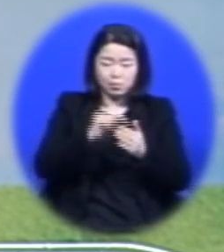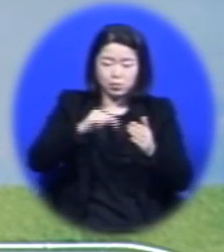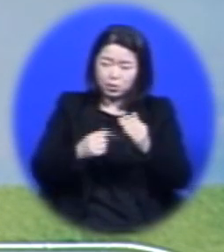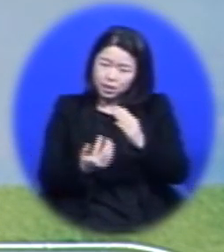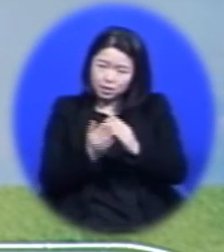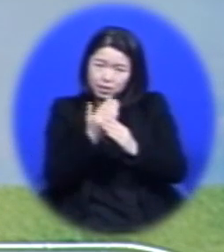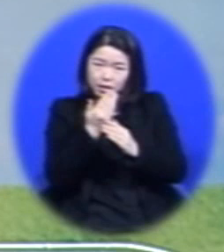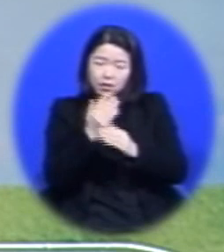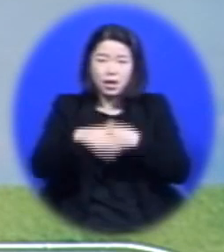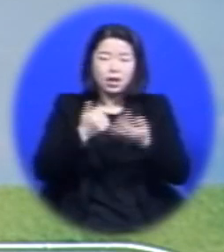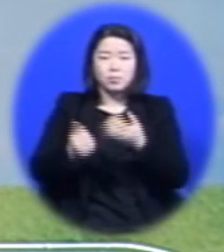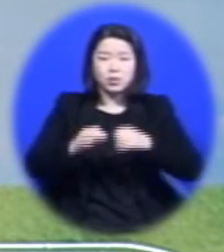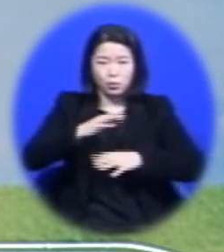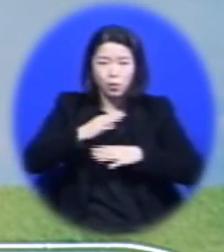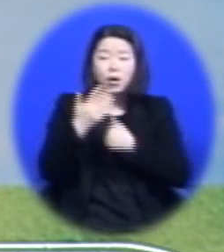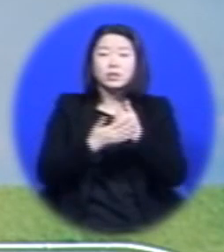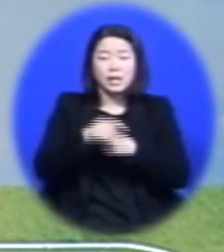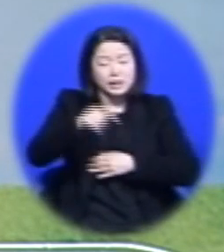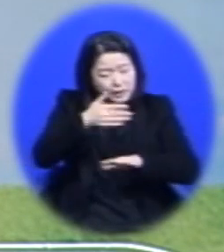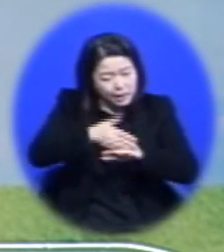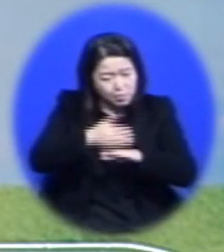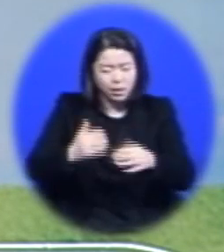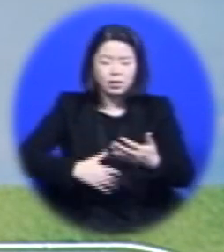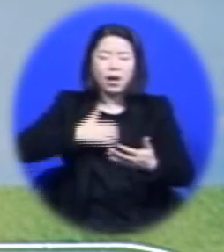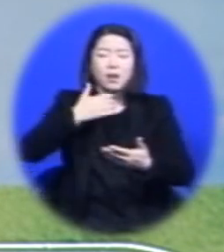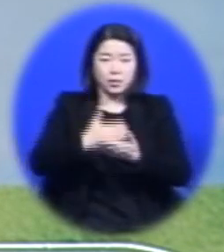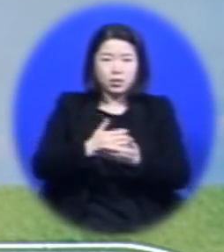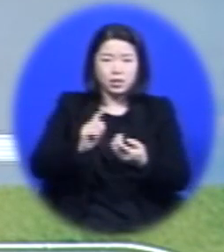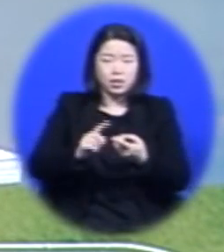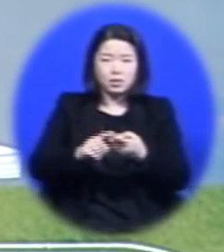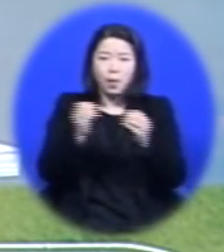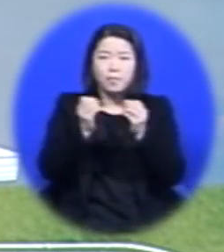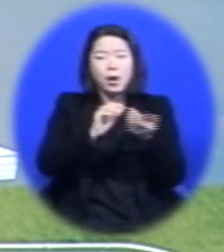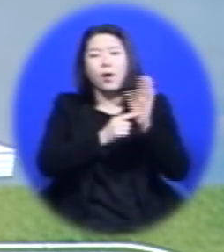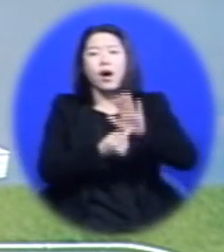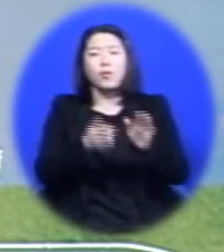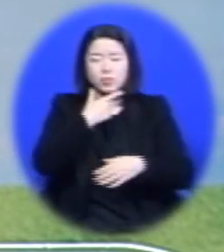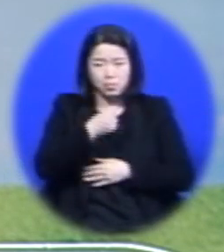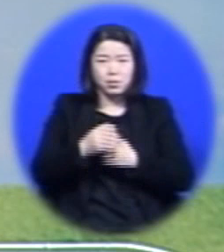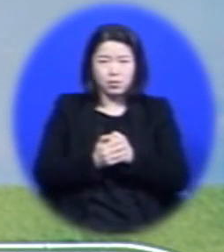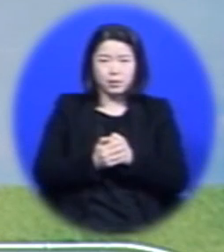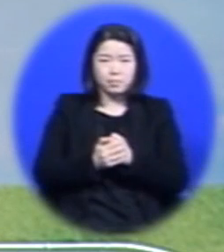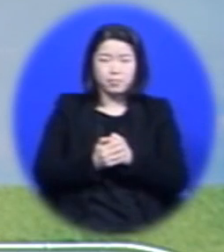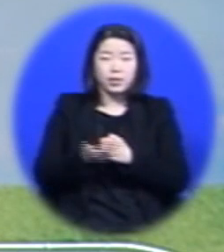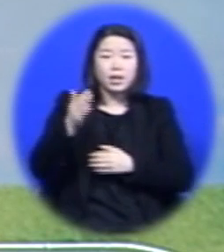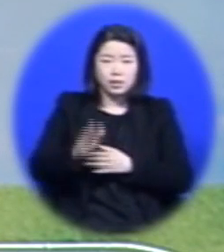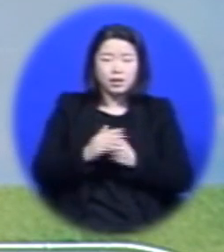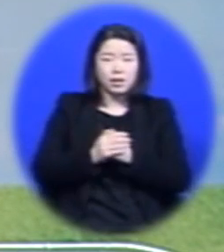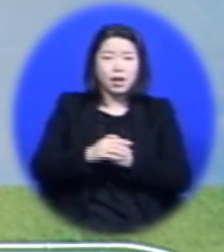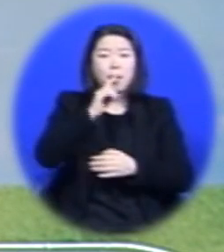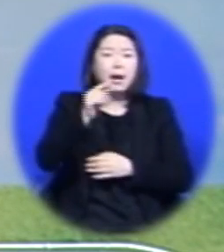하나님의 놀라운 은애 그 감사 그 감격을 표현을 하고 싶은 거예요 근데